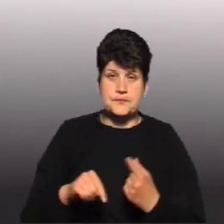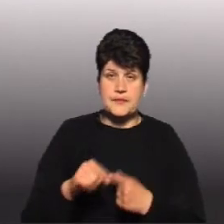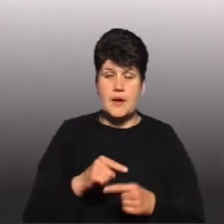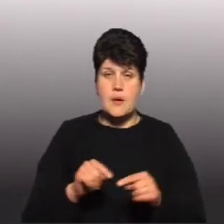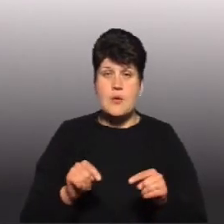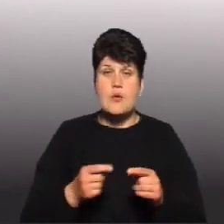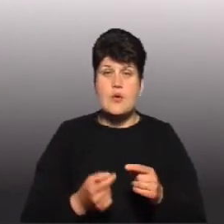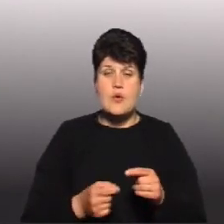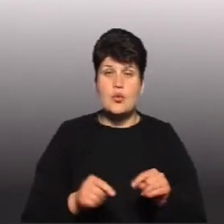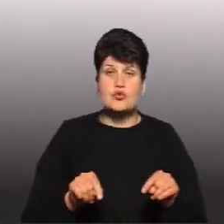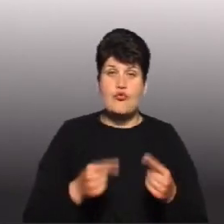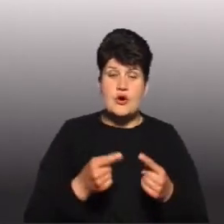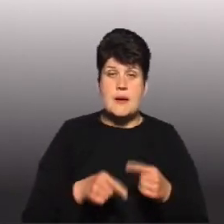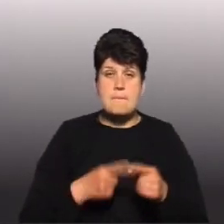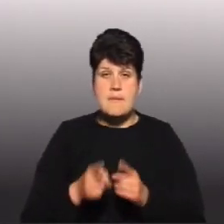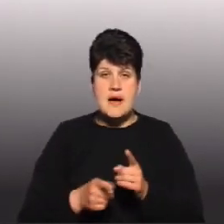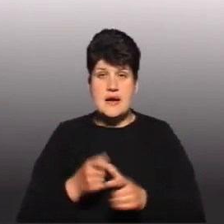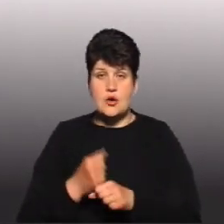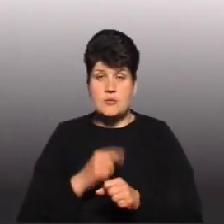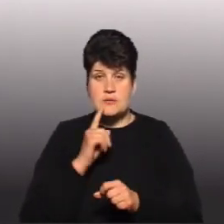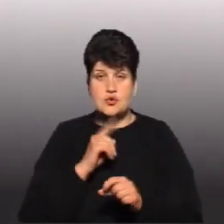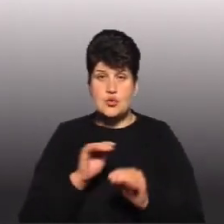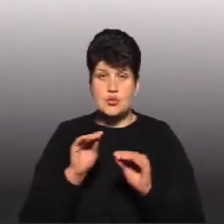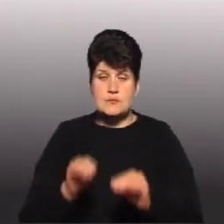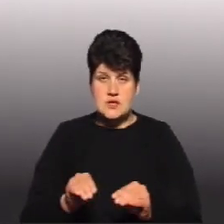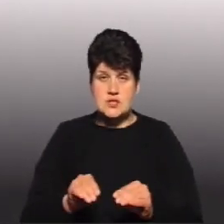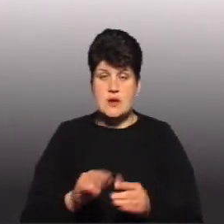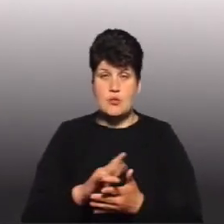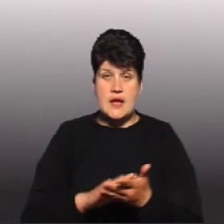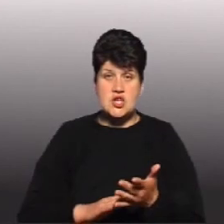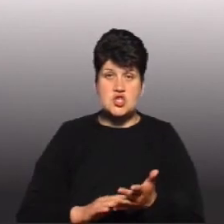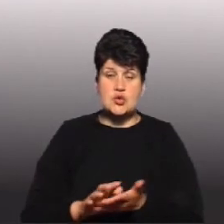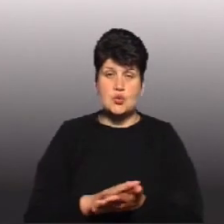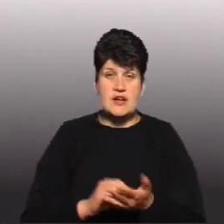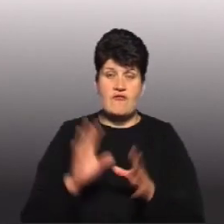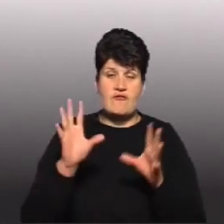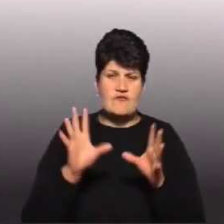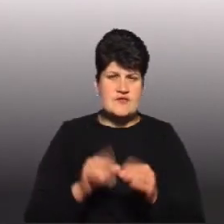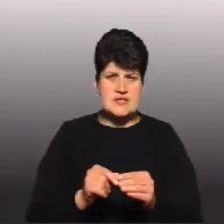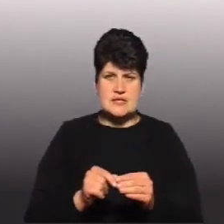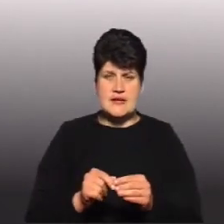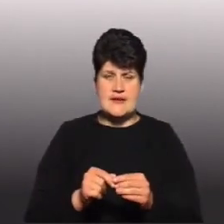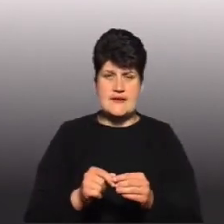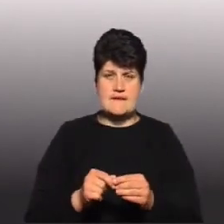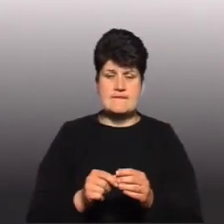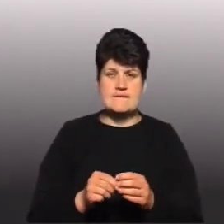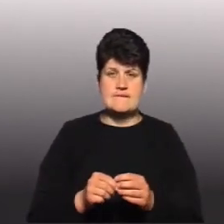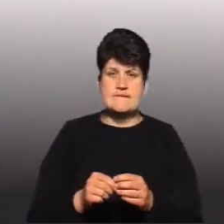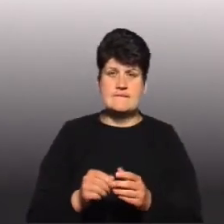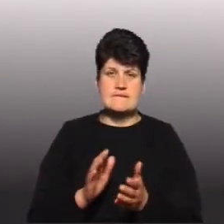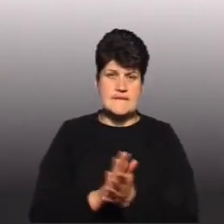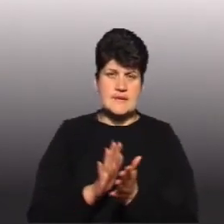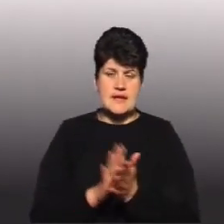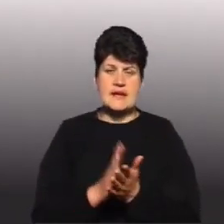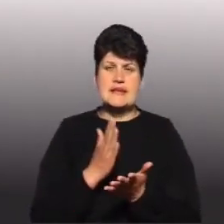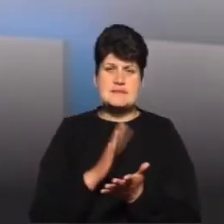переробка, там, тимчасове розміщення, подальша утилізація всіх видів відходів, які утворюються в громаді. Ви